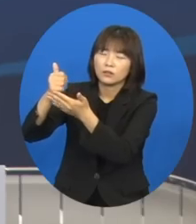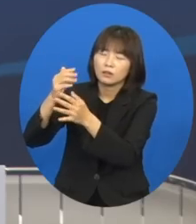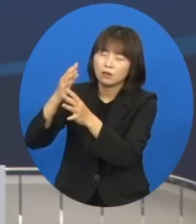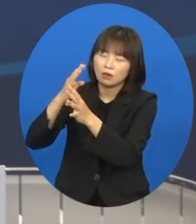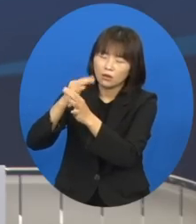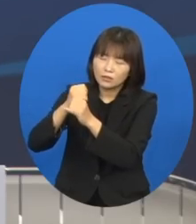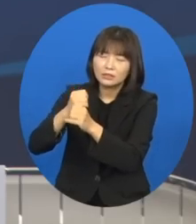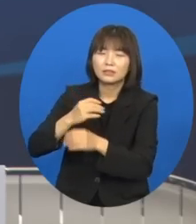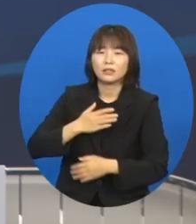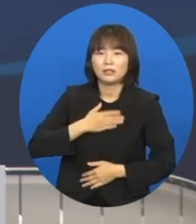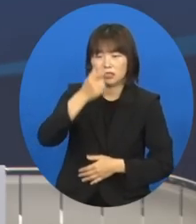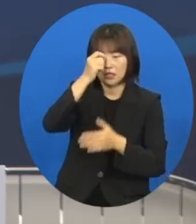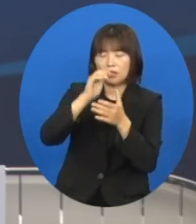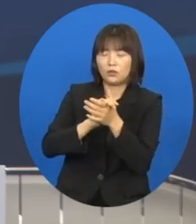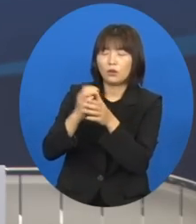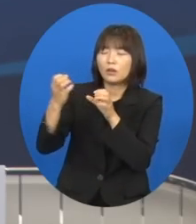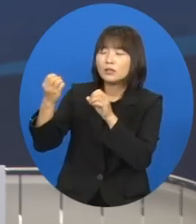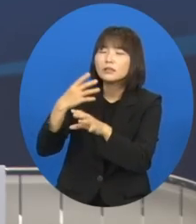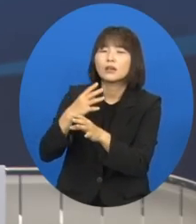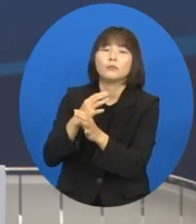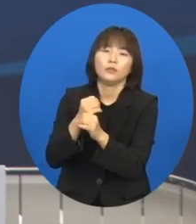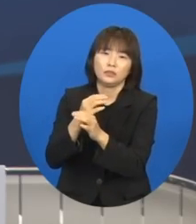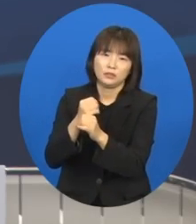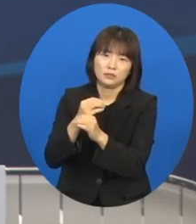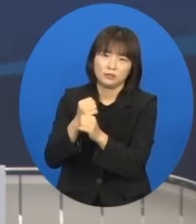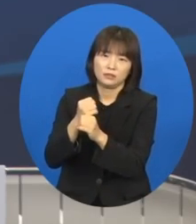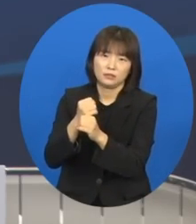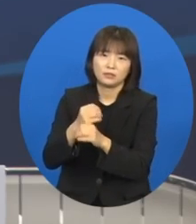언제 제 기도가 응답될까요?